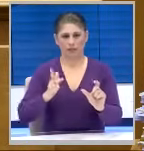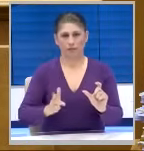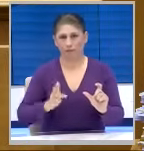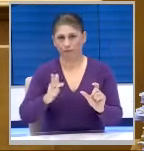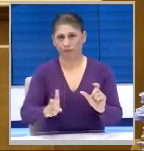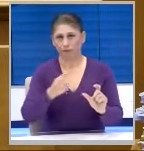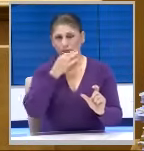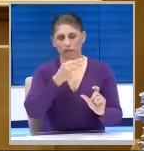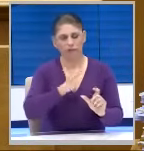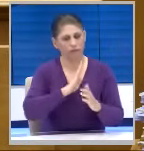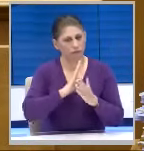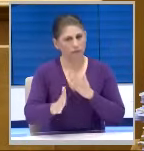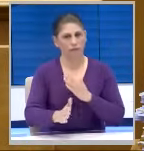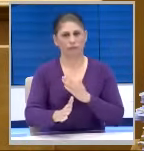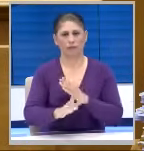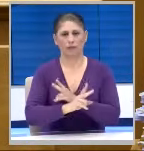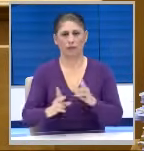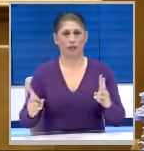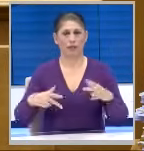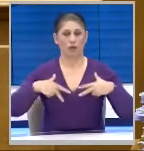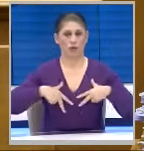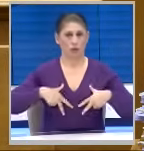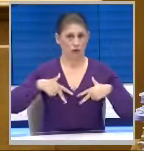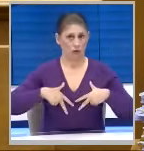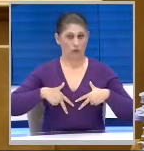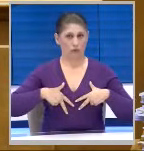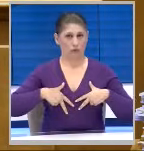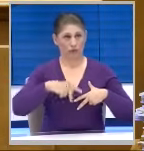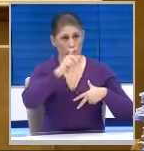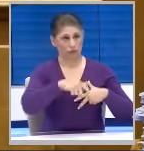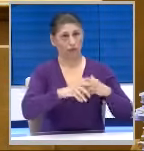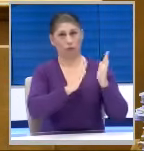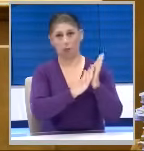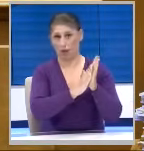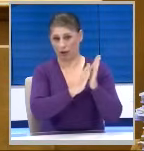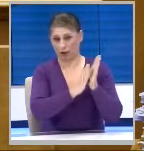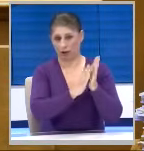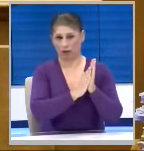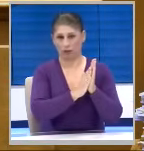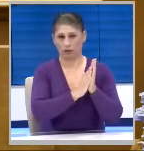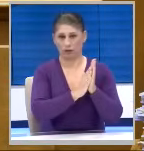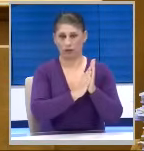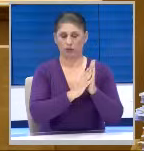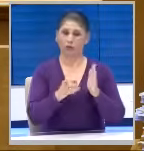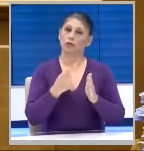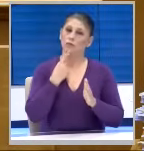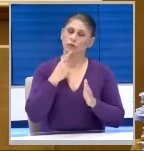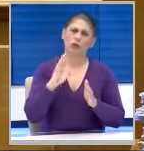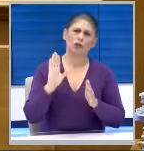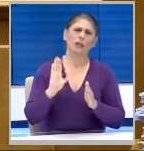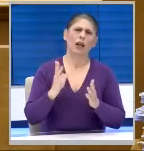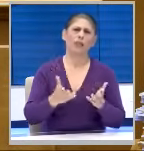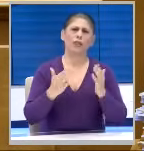πει απερίφραστα ο υπουργός σας ο κατα χειροκροτηθεί ο συν ημίν ο